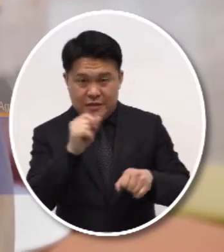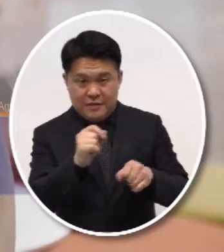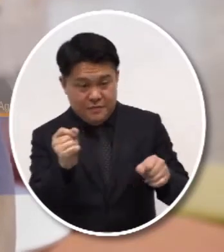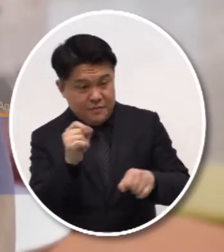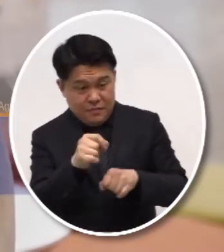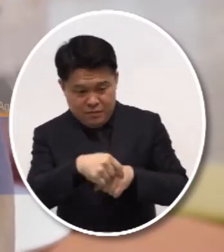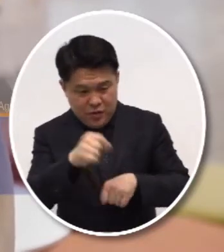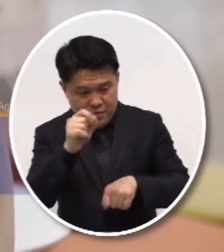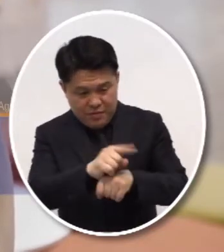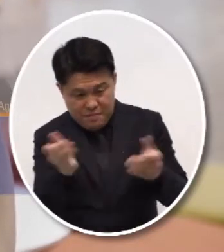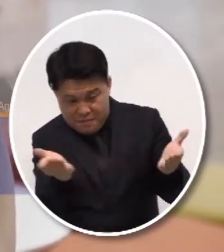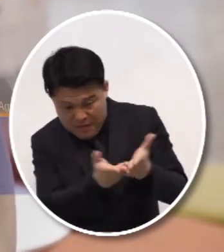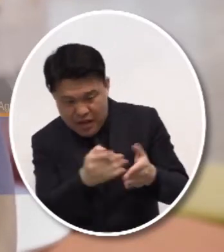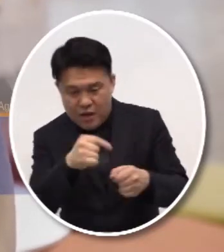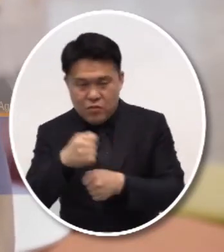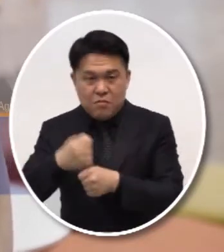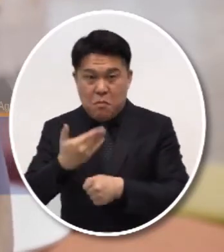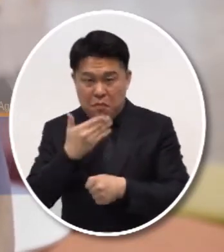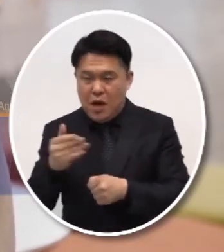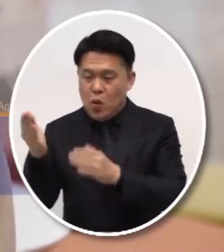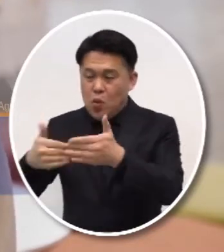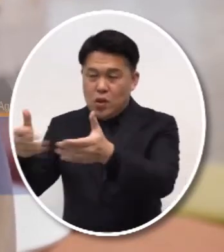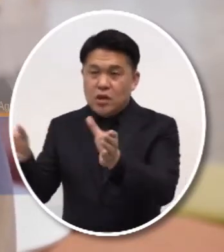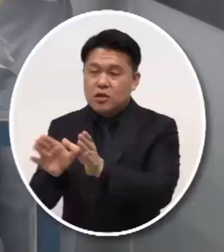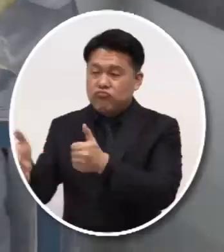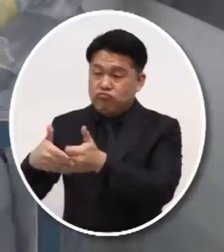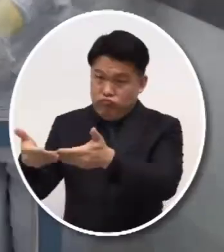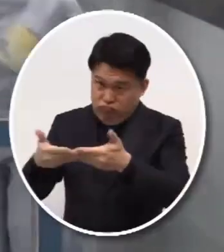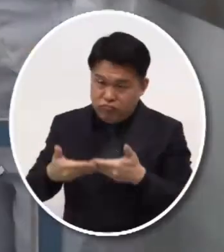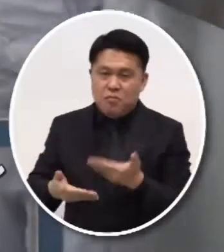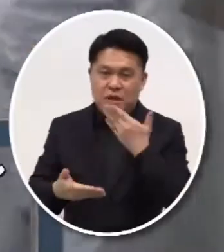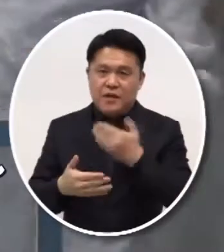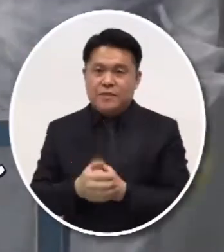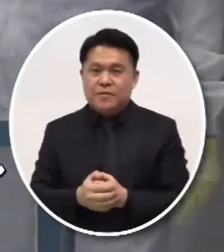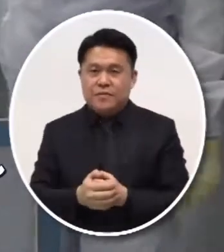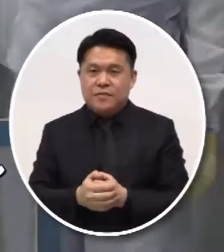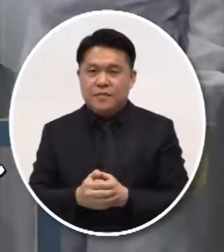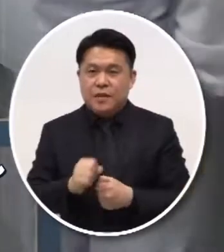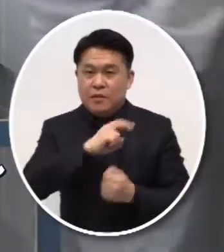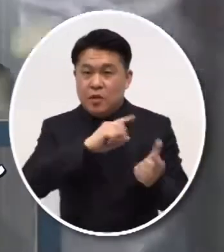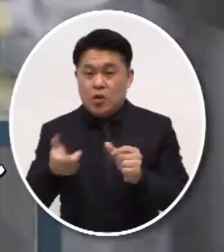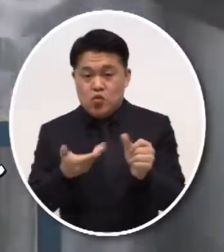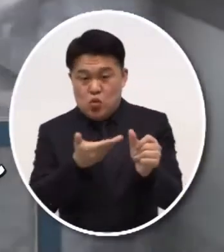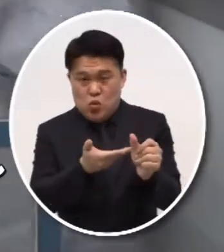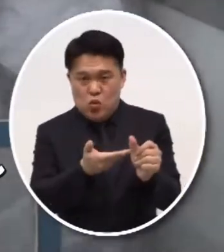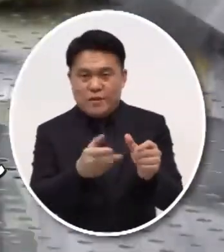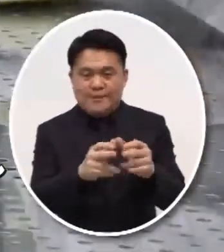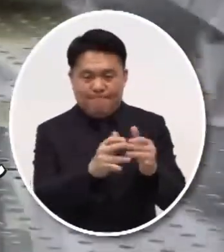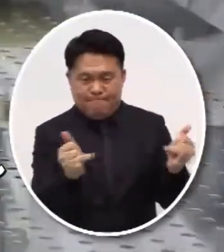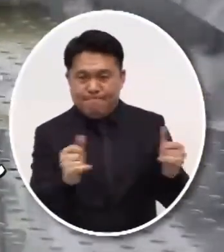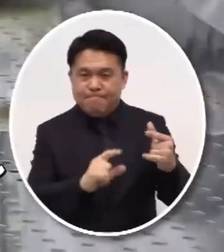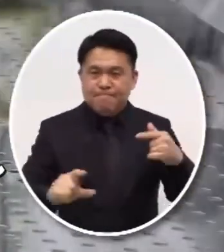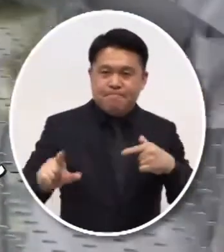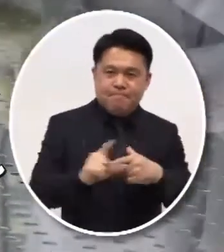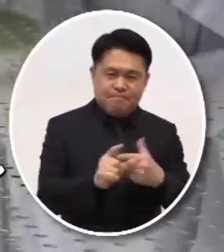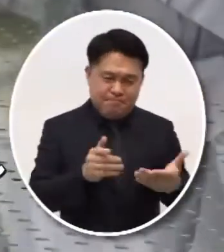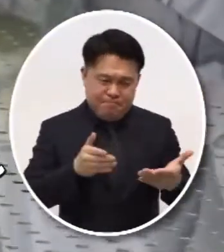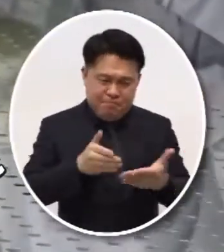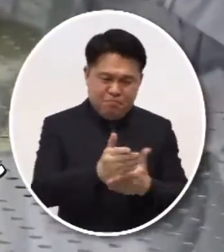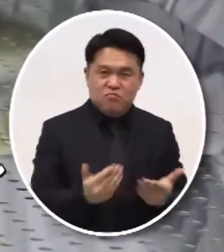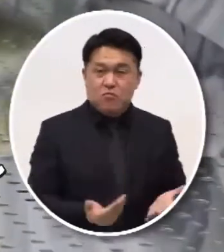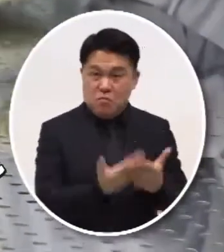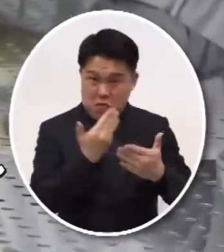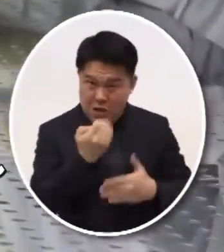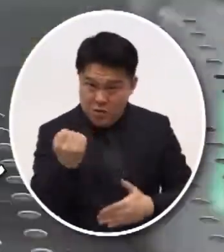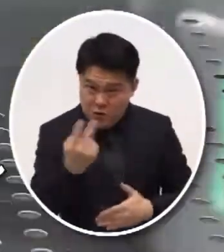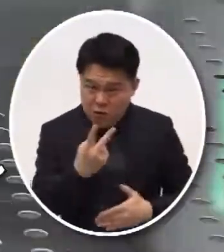맞게 제작할 수 있도록 공단에서 지원을 해줍니다. 이러한 편의 제공을 통해 장애인들은 더욱 전문가로